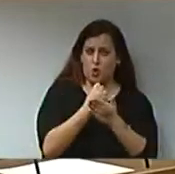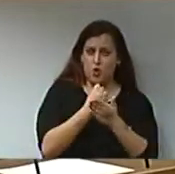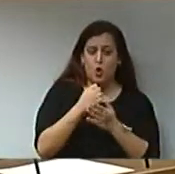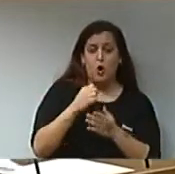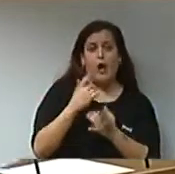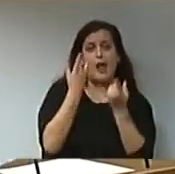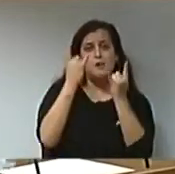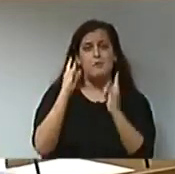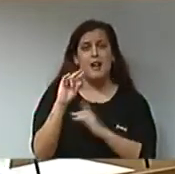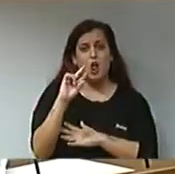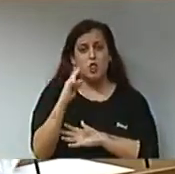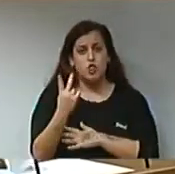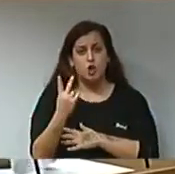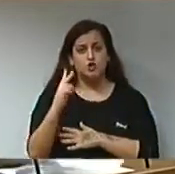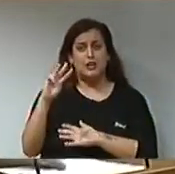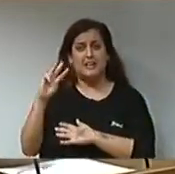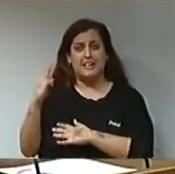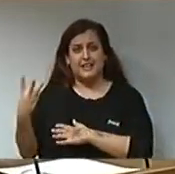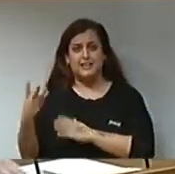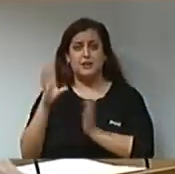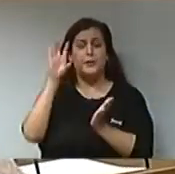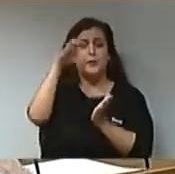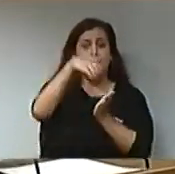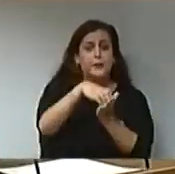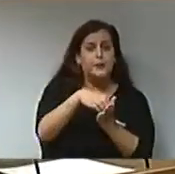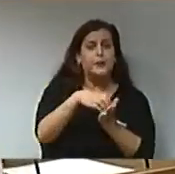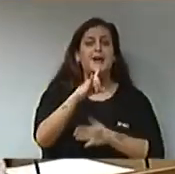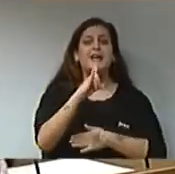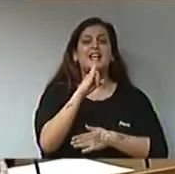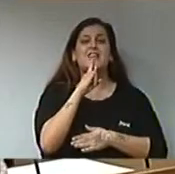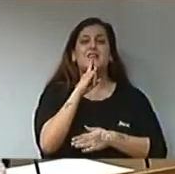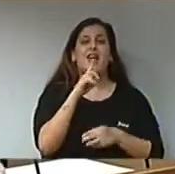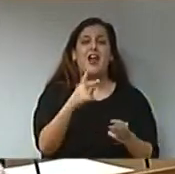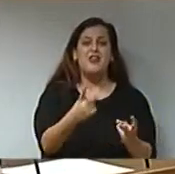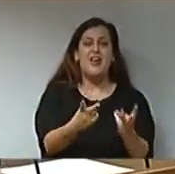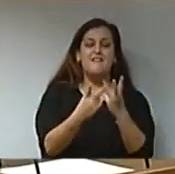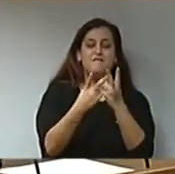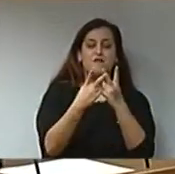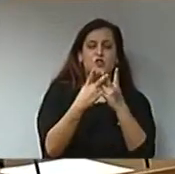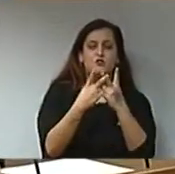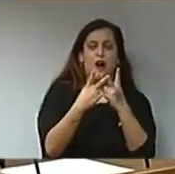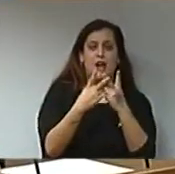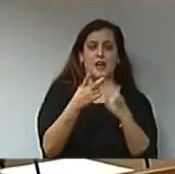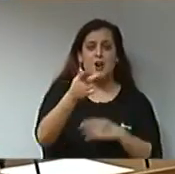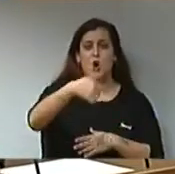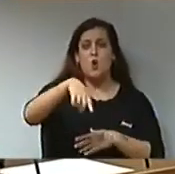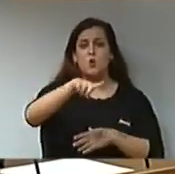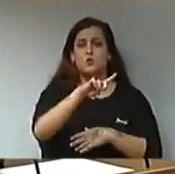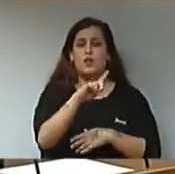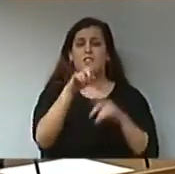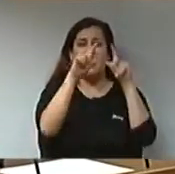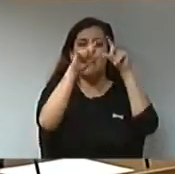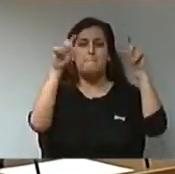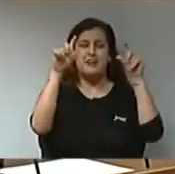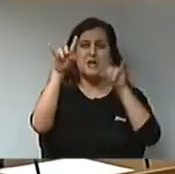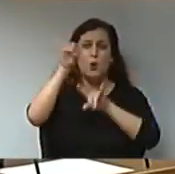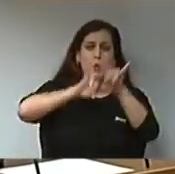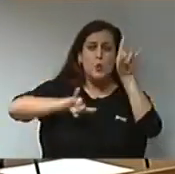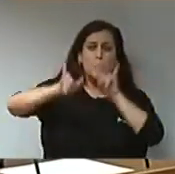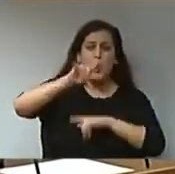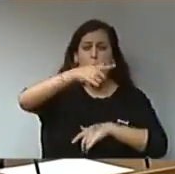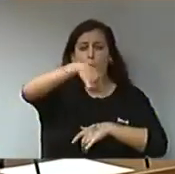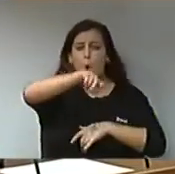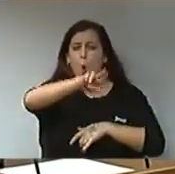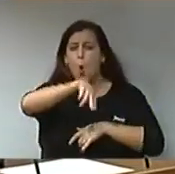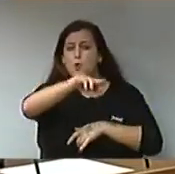i el 3, i ahir s'instal·larà la gigafactoria de Volkswagen, de la qual vostès, des de luego, d'atraure empreses, l'única empresa que